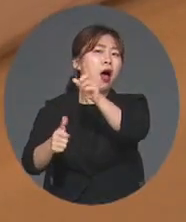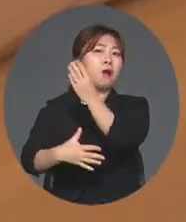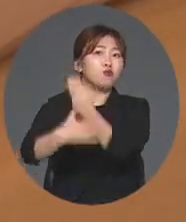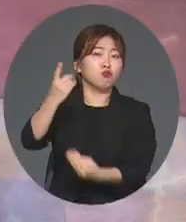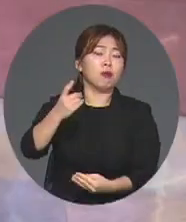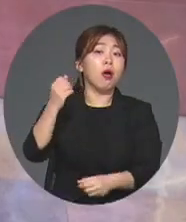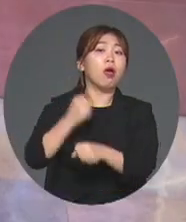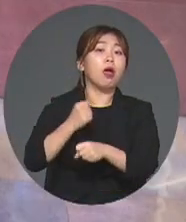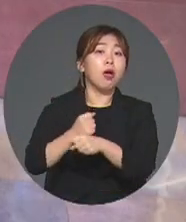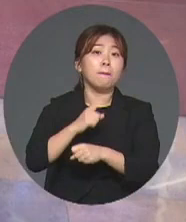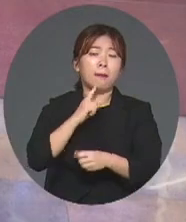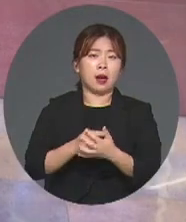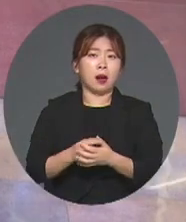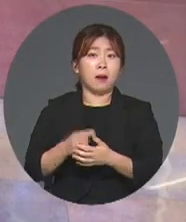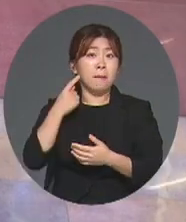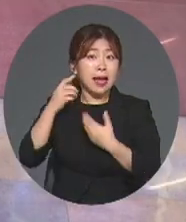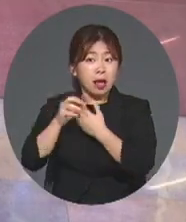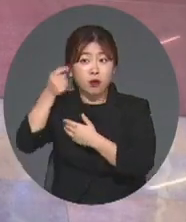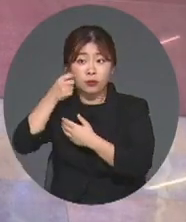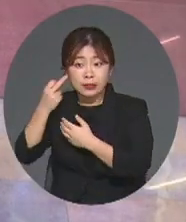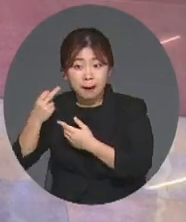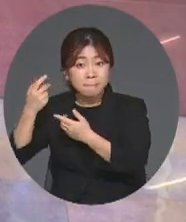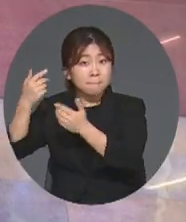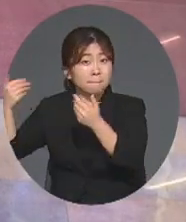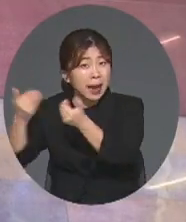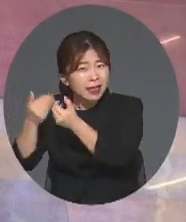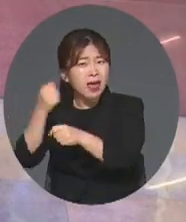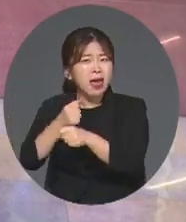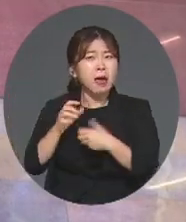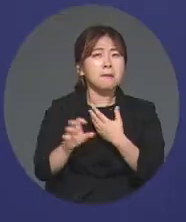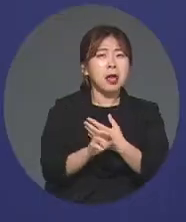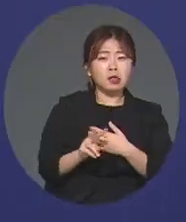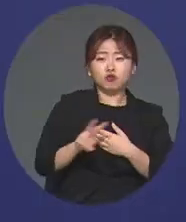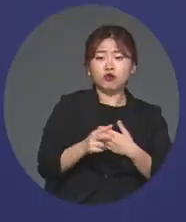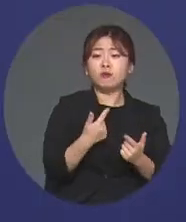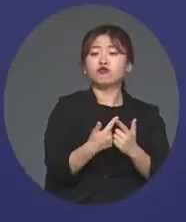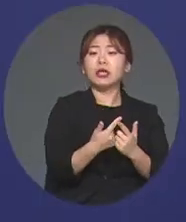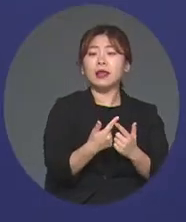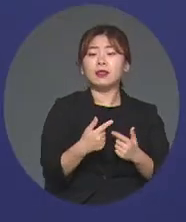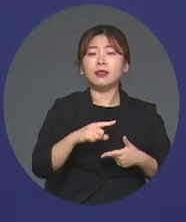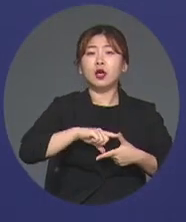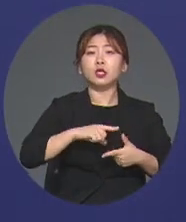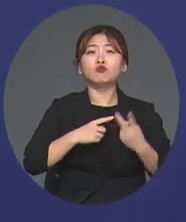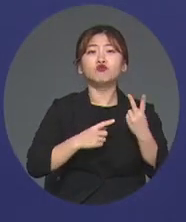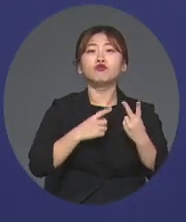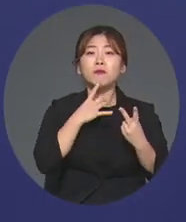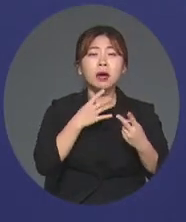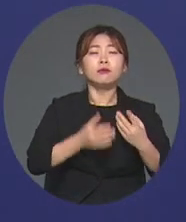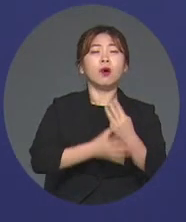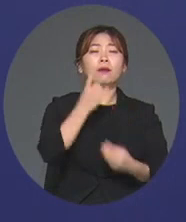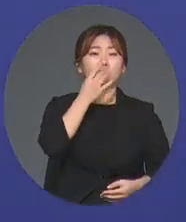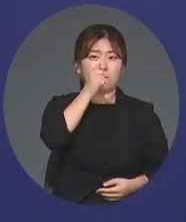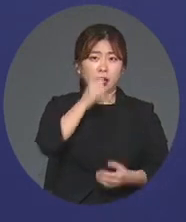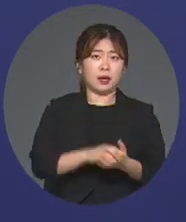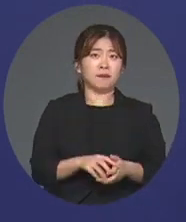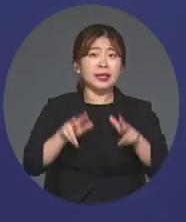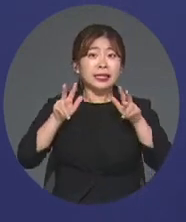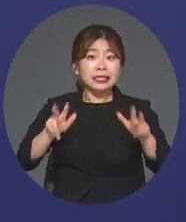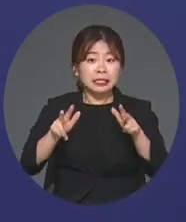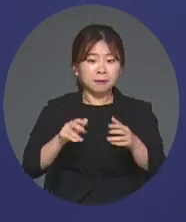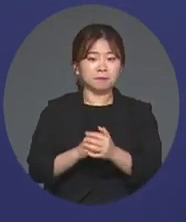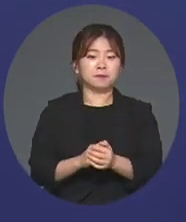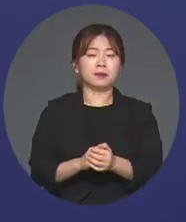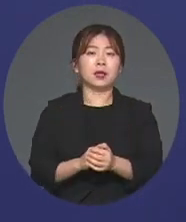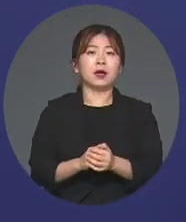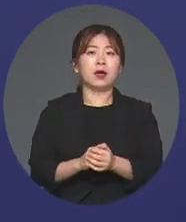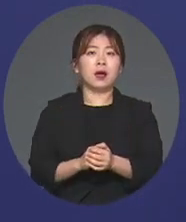반대한다면 부산과 먼저 통합을 할 수도 있다고 덧붙였습니다. 지방분권은 해야 되지만 거기에 상응하는 재정적인